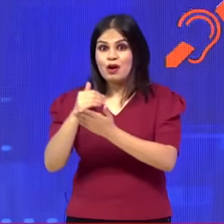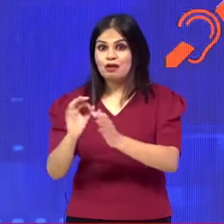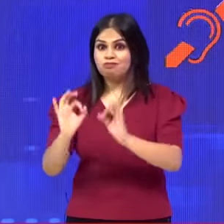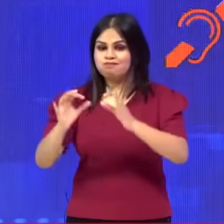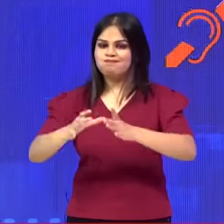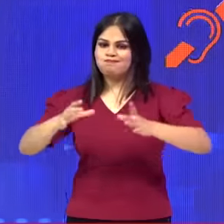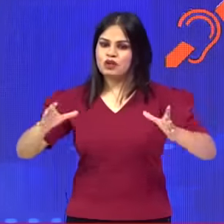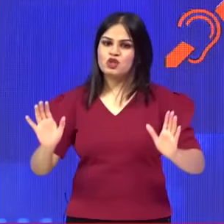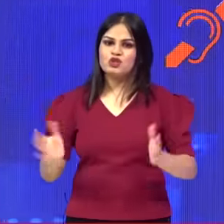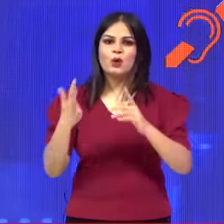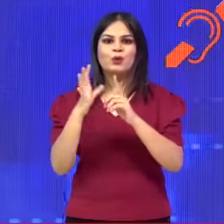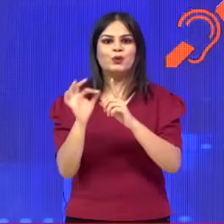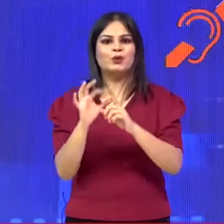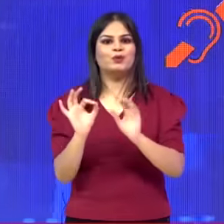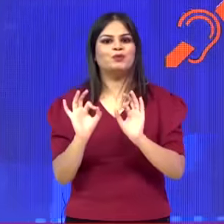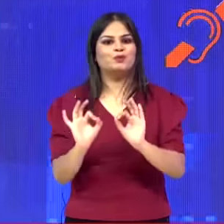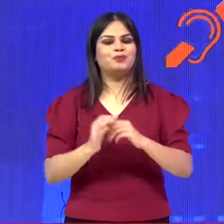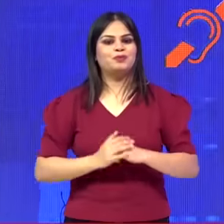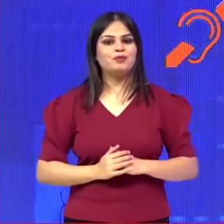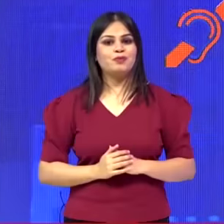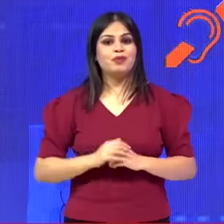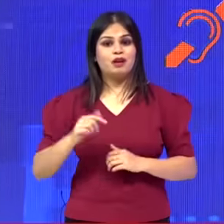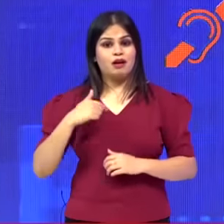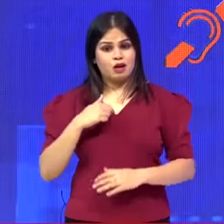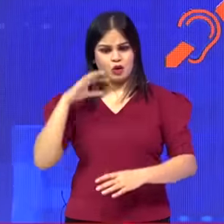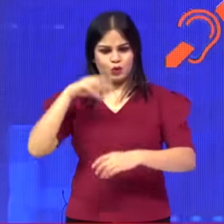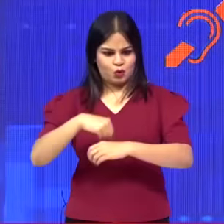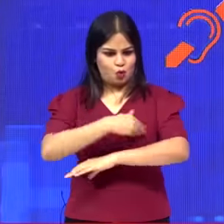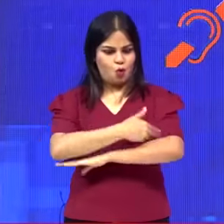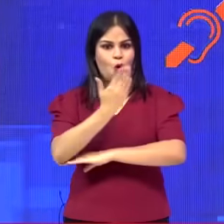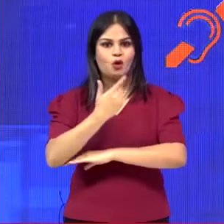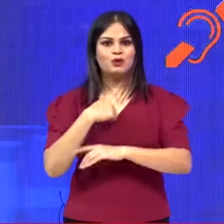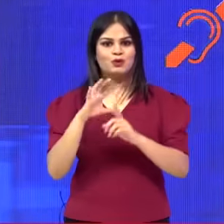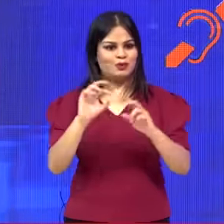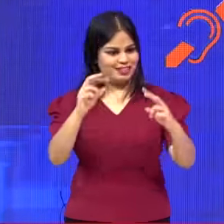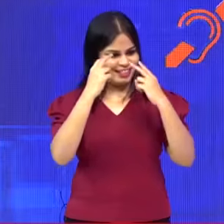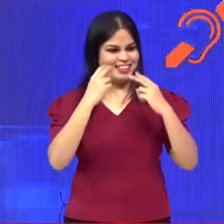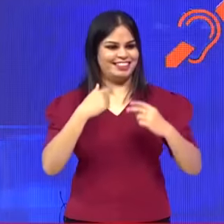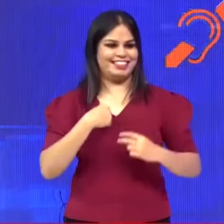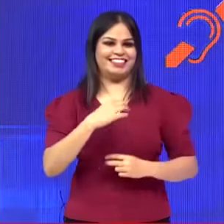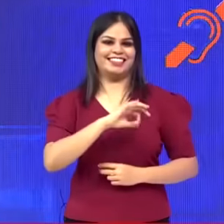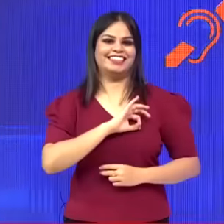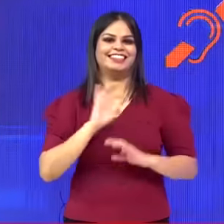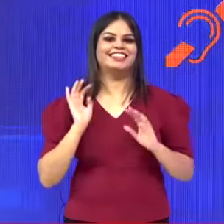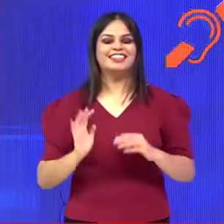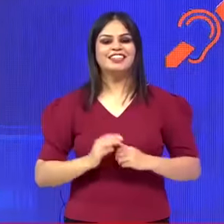बनाएं और मुझे वहां पर होस्ट करते हुए परफॉर्म करते हुए देखें.